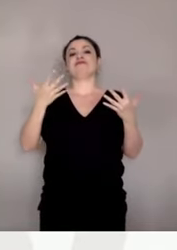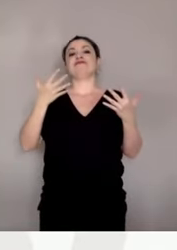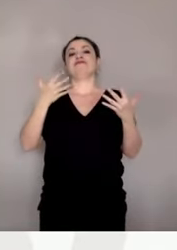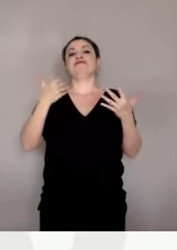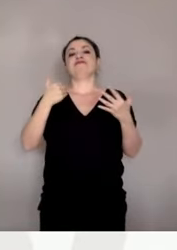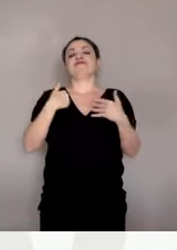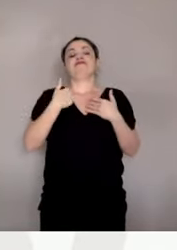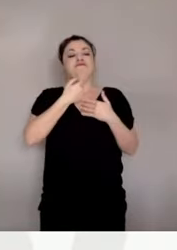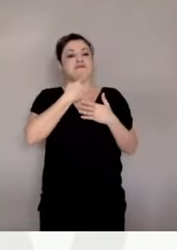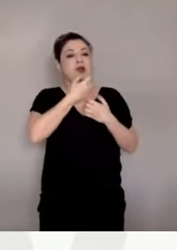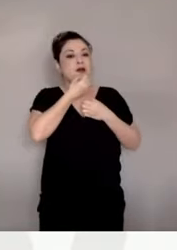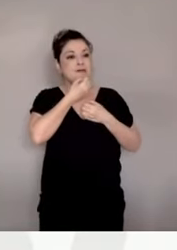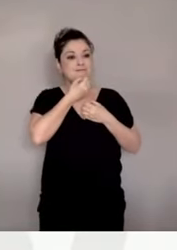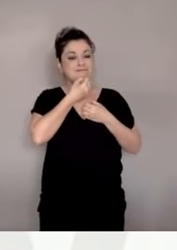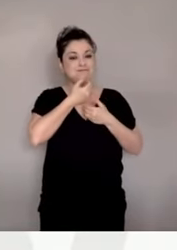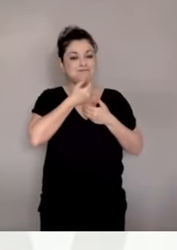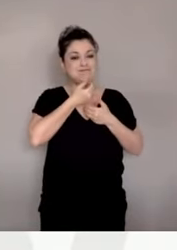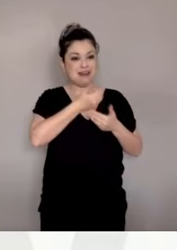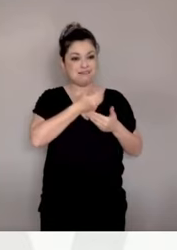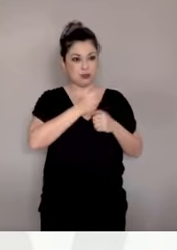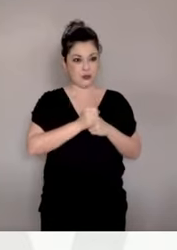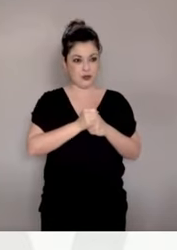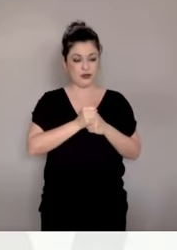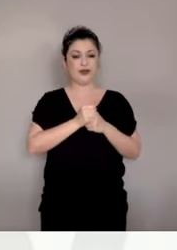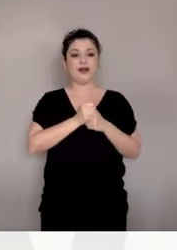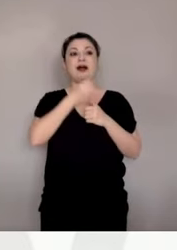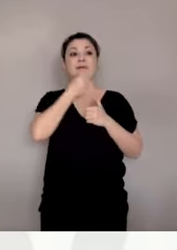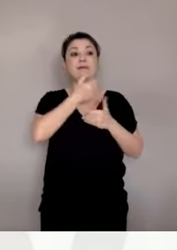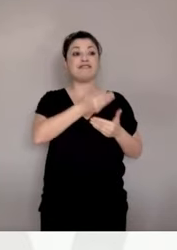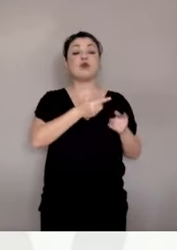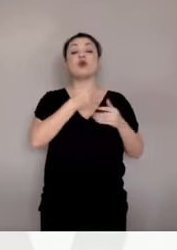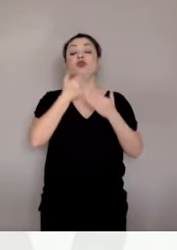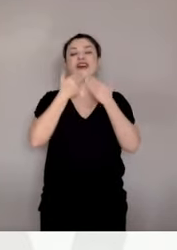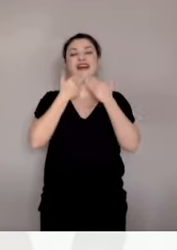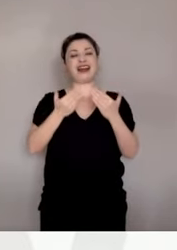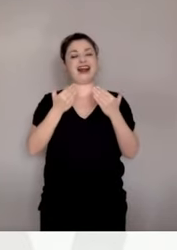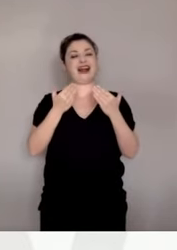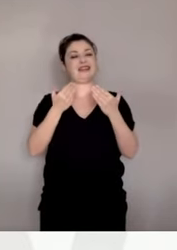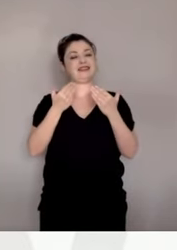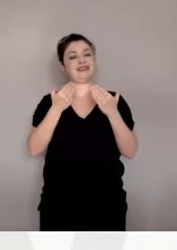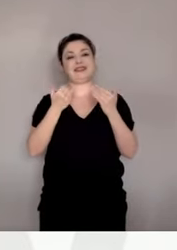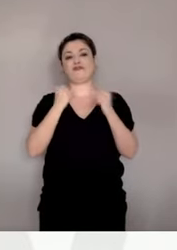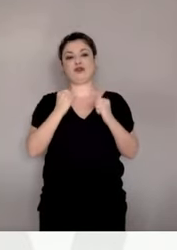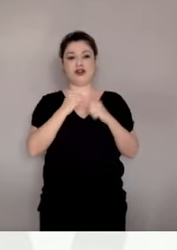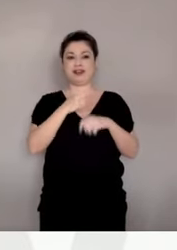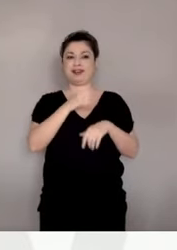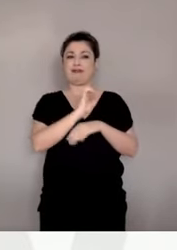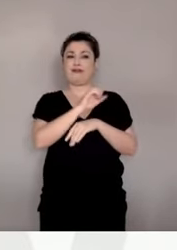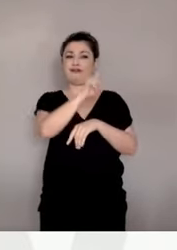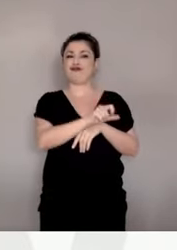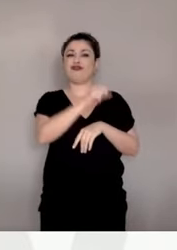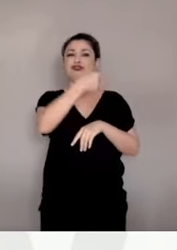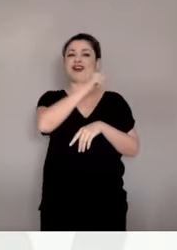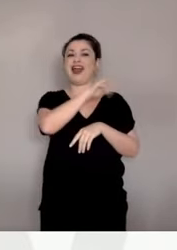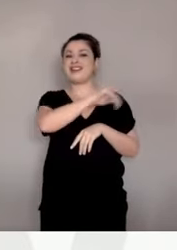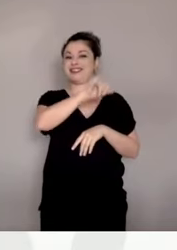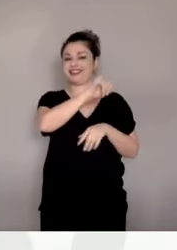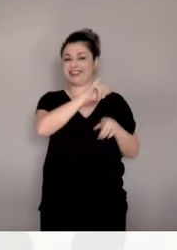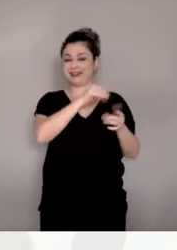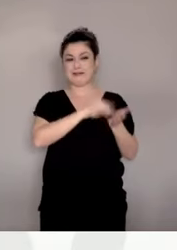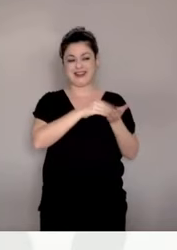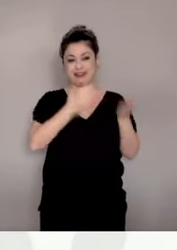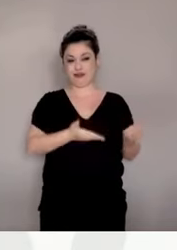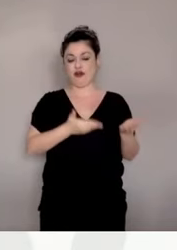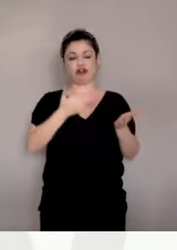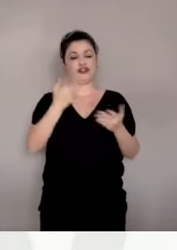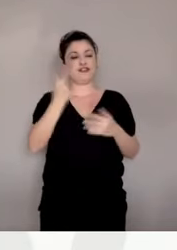il benvenuto e il ringraziamento fortissimo al professor Nansy per essere con noi oggi. È un grande onore